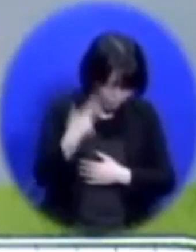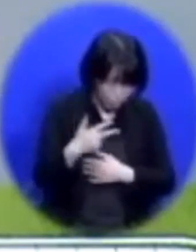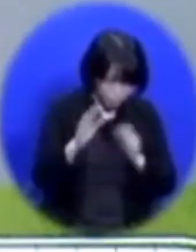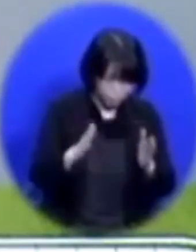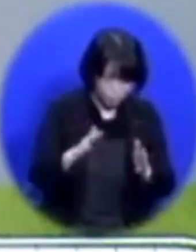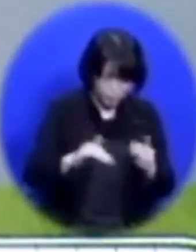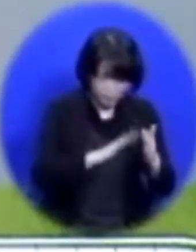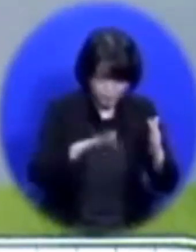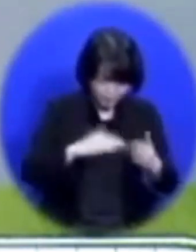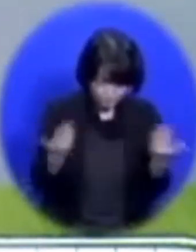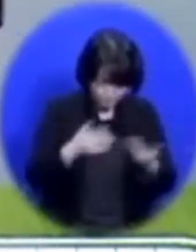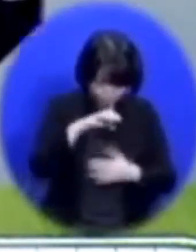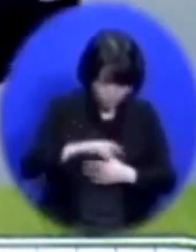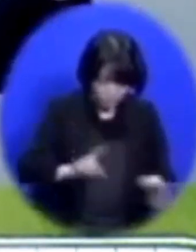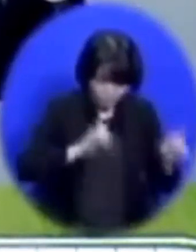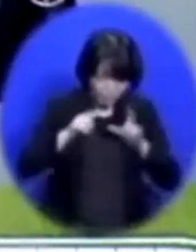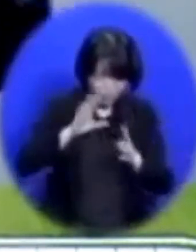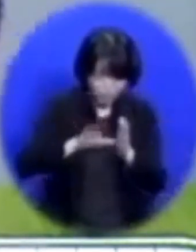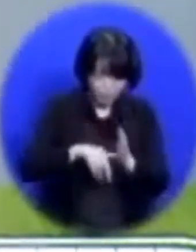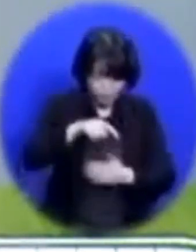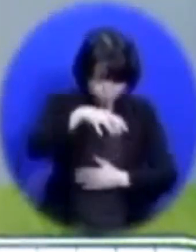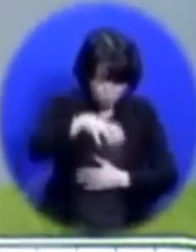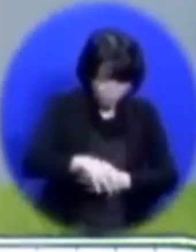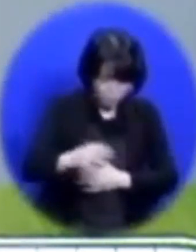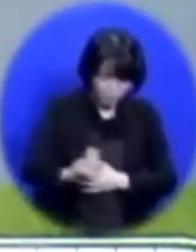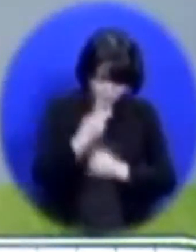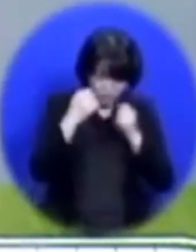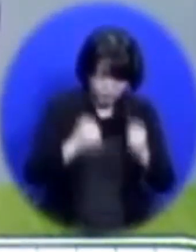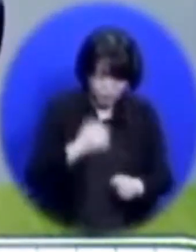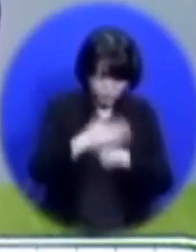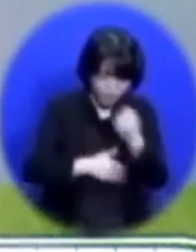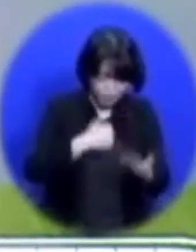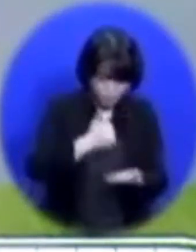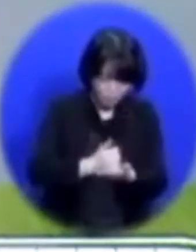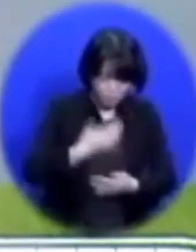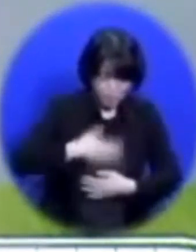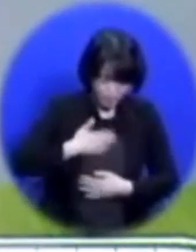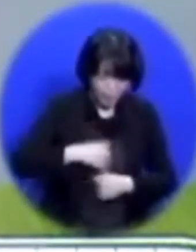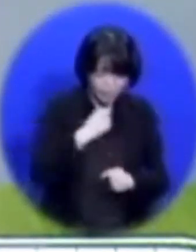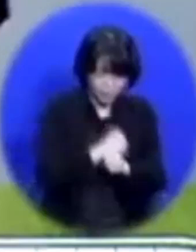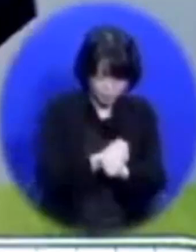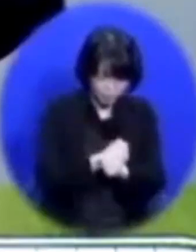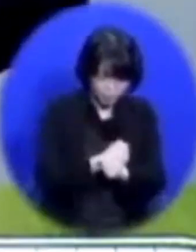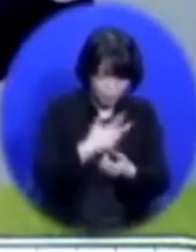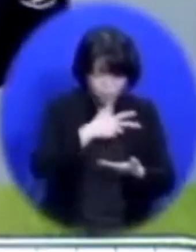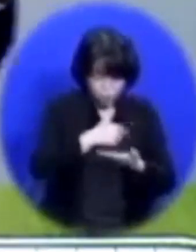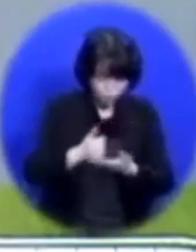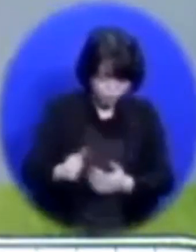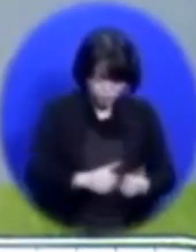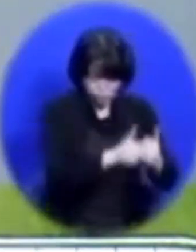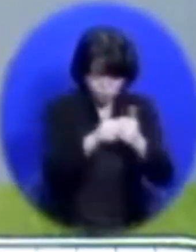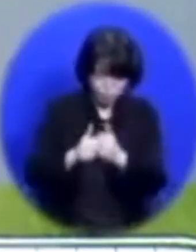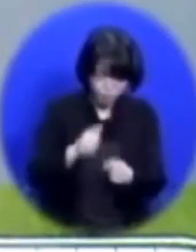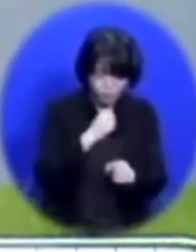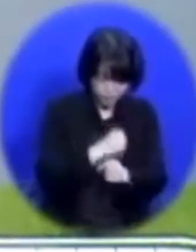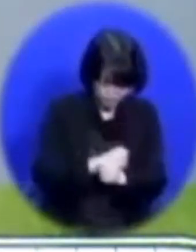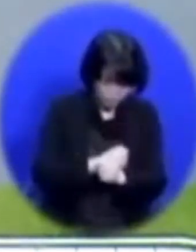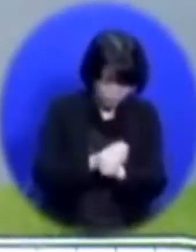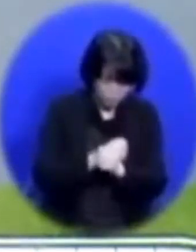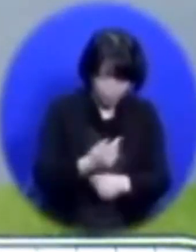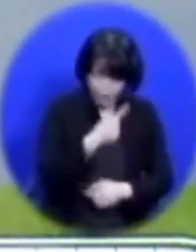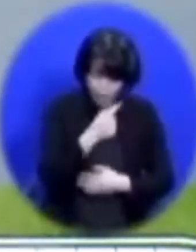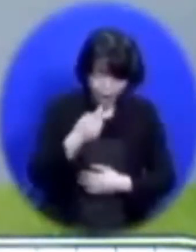가정과직장에서또한주를보내는동안, 우리가그곳에서살아계신하나님을알게되고 ,주님과